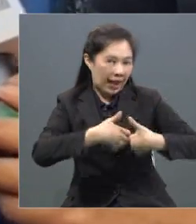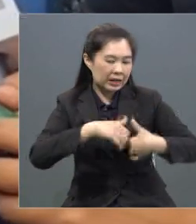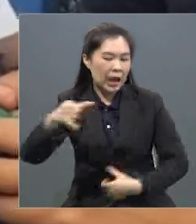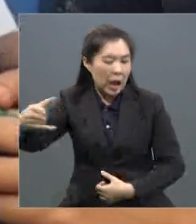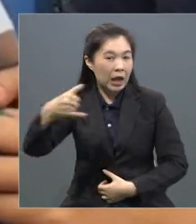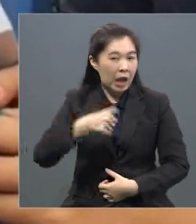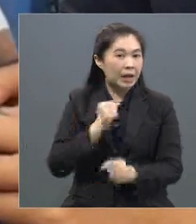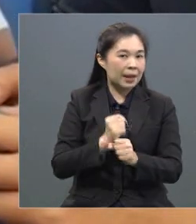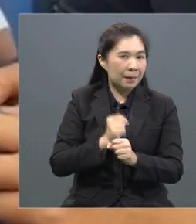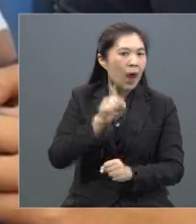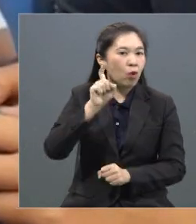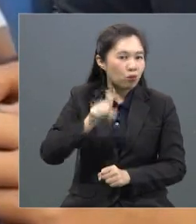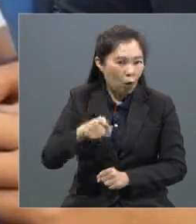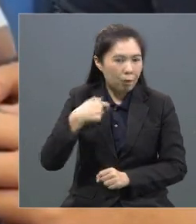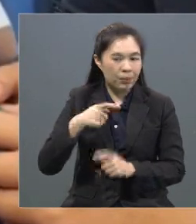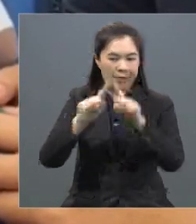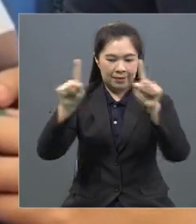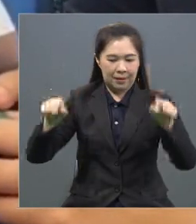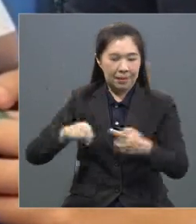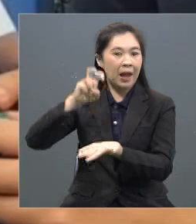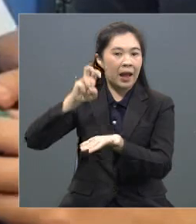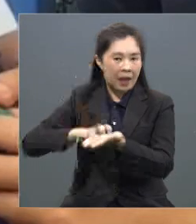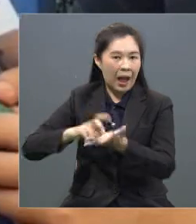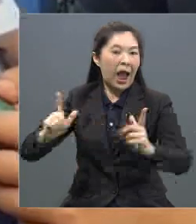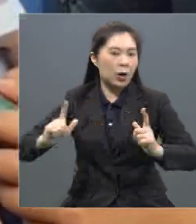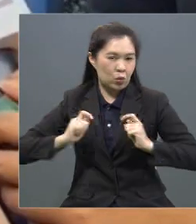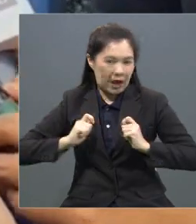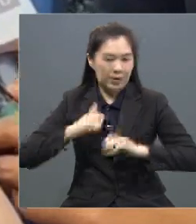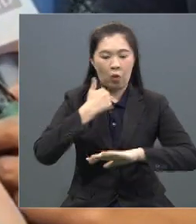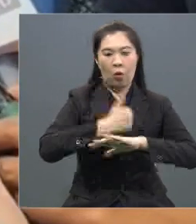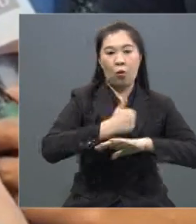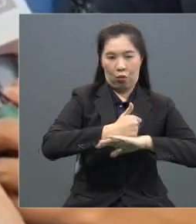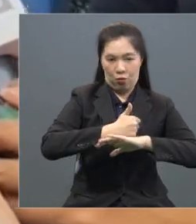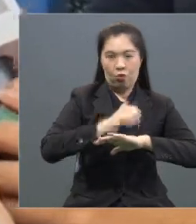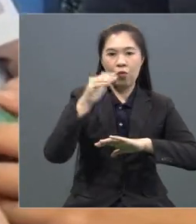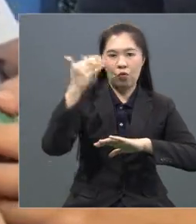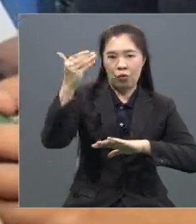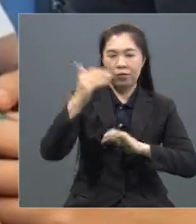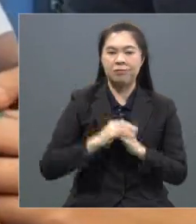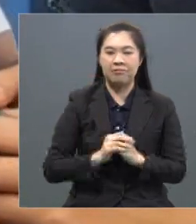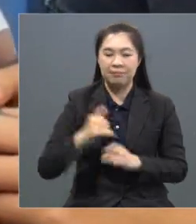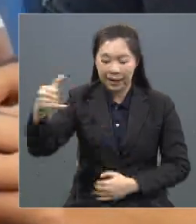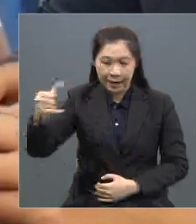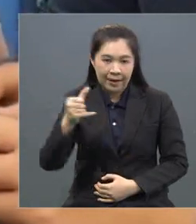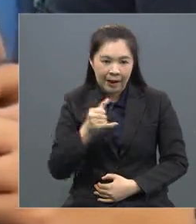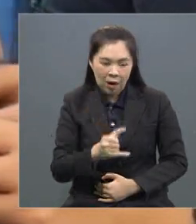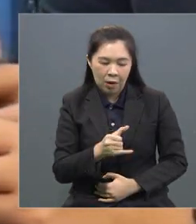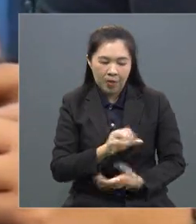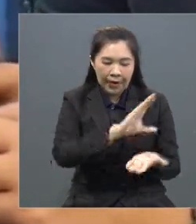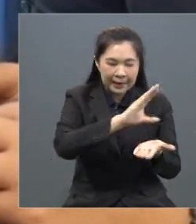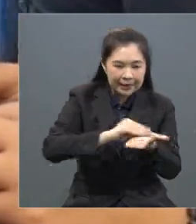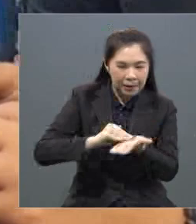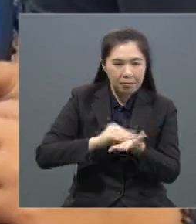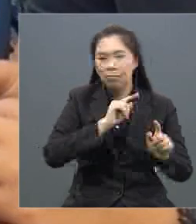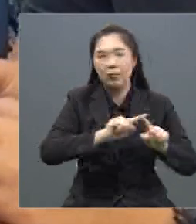ได้รับอนุญาตจากผู้อำนวยการนะครับก็คือผู้ว่าราชการจังหวัดเพื่อที่จะอ่าไปจัดเก็บหรือจะไป